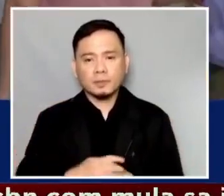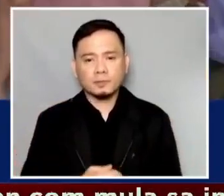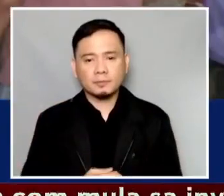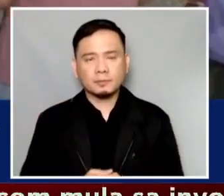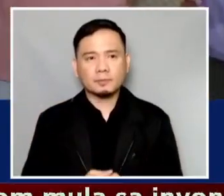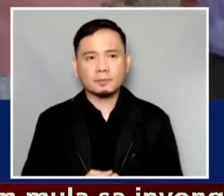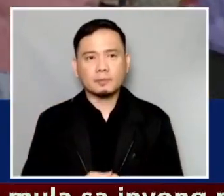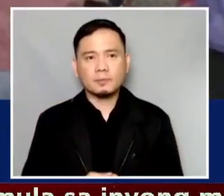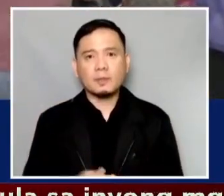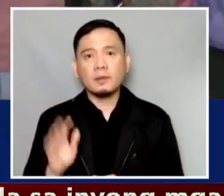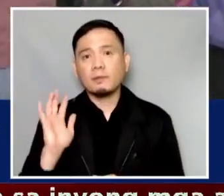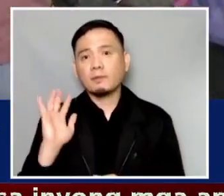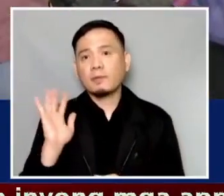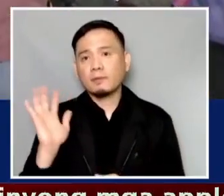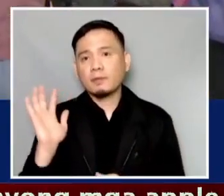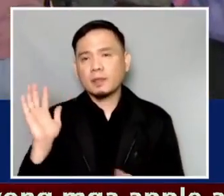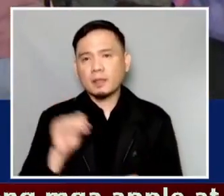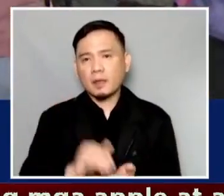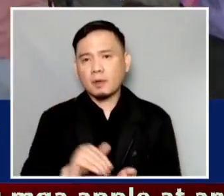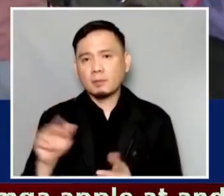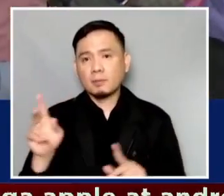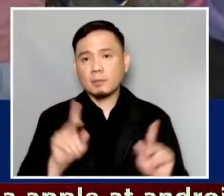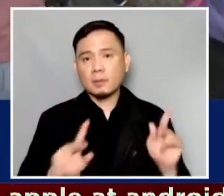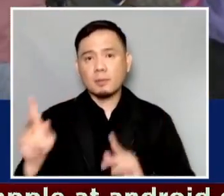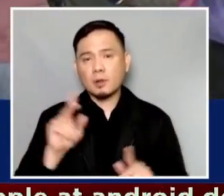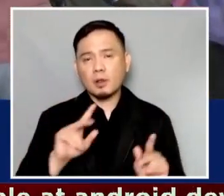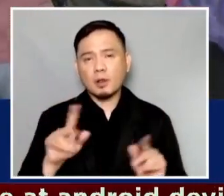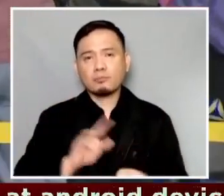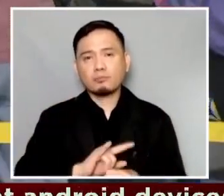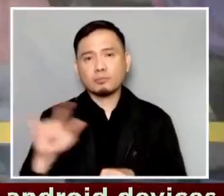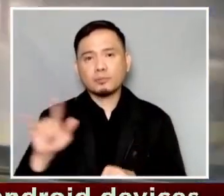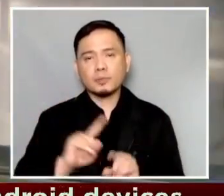naman ang pasahero ng domestic flights.